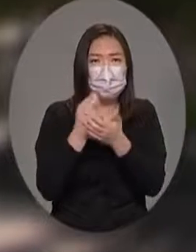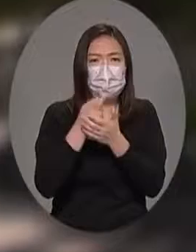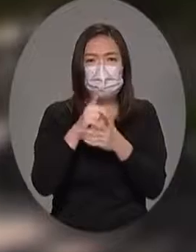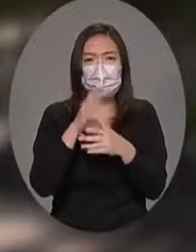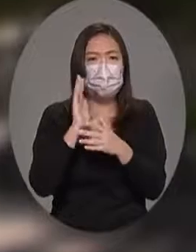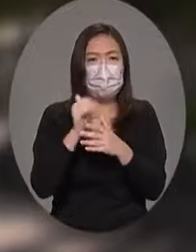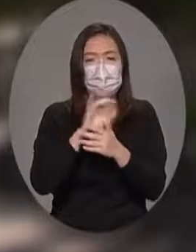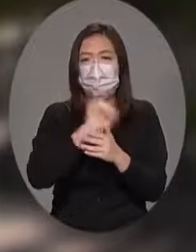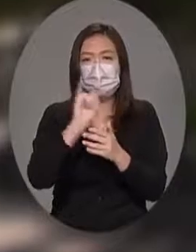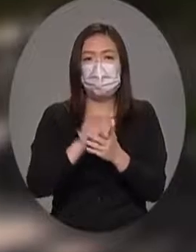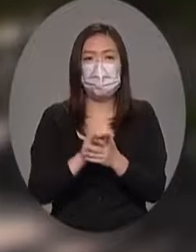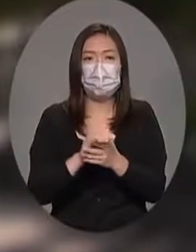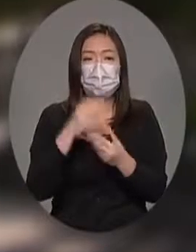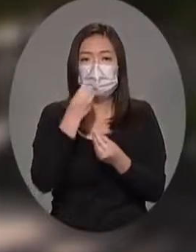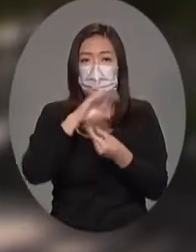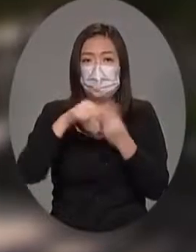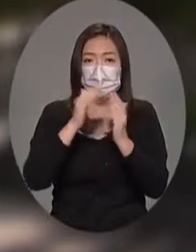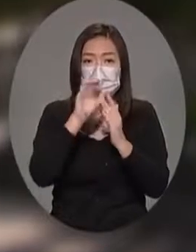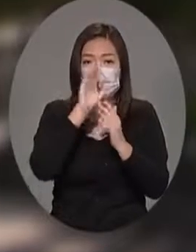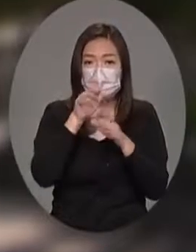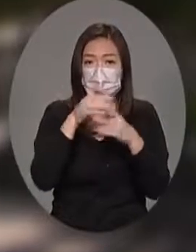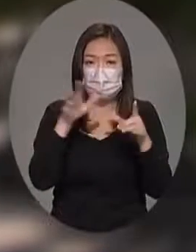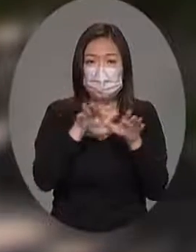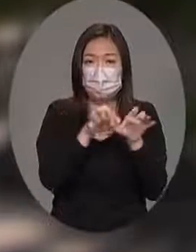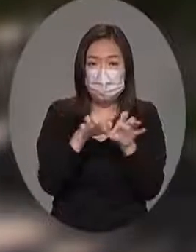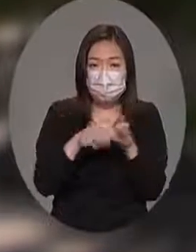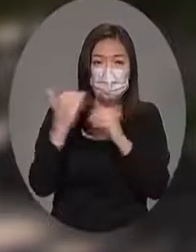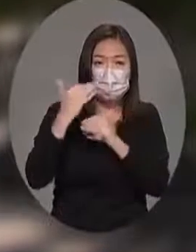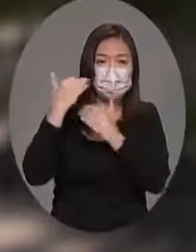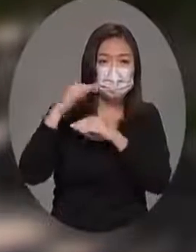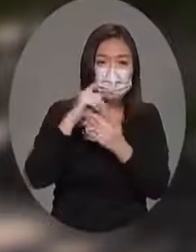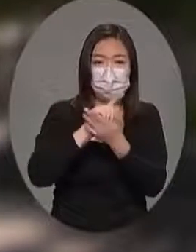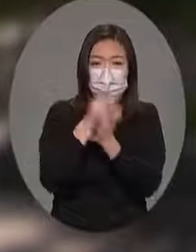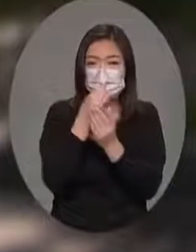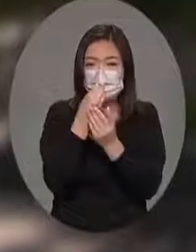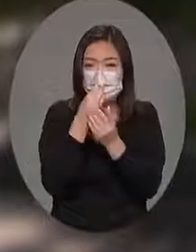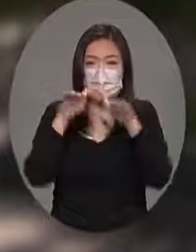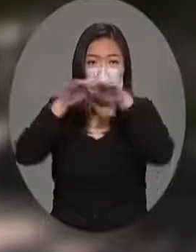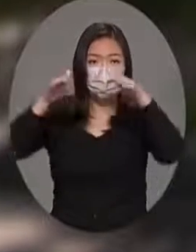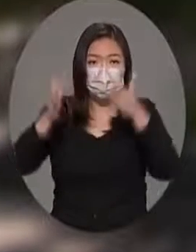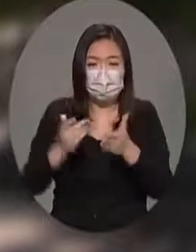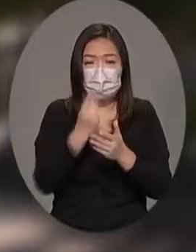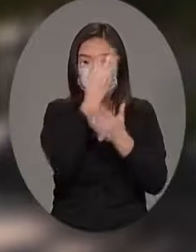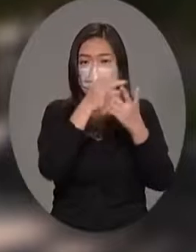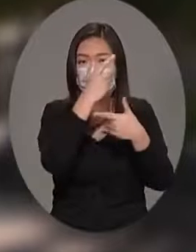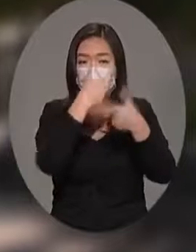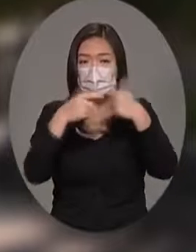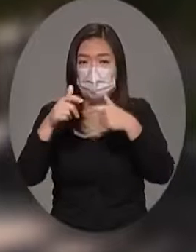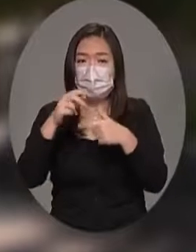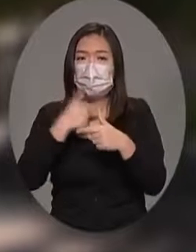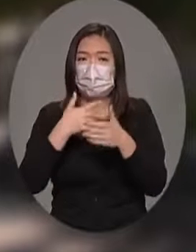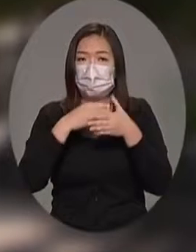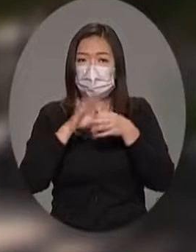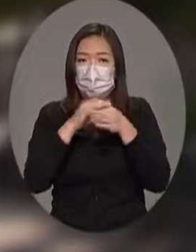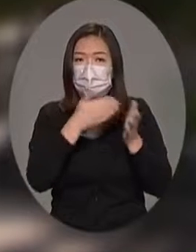貨。食環署回覆說，大閘蟹屬於限制出售食物，實體店和網上銷售都必須領有相